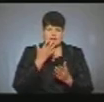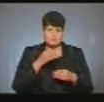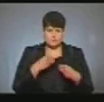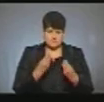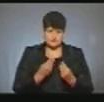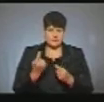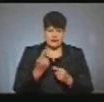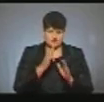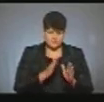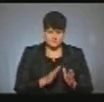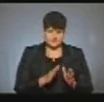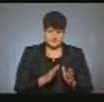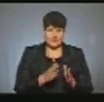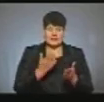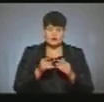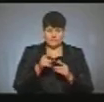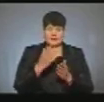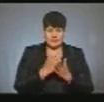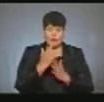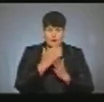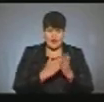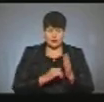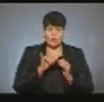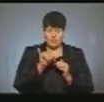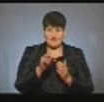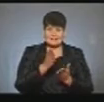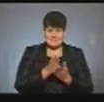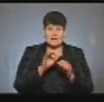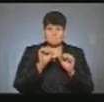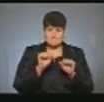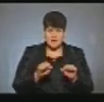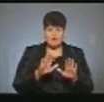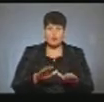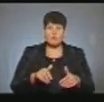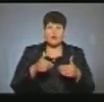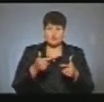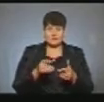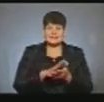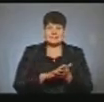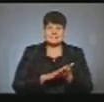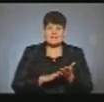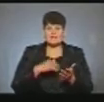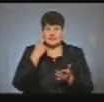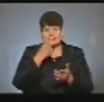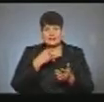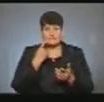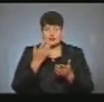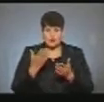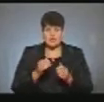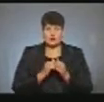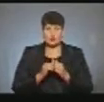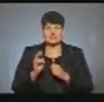центрального теплопостачання, так? Якщо ви є в переліку, значить, у вас є право подавати отаку заявку індивідуально